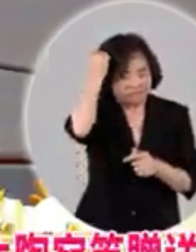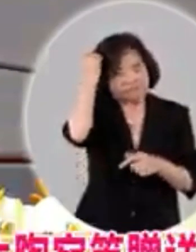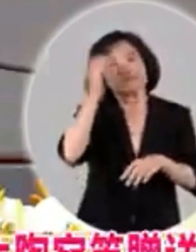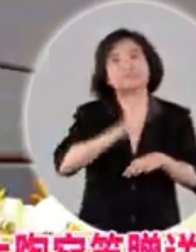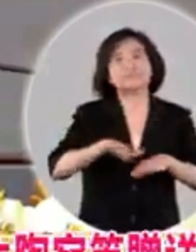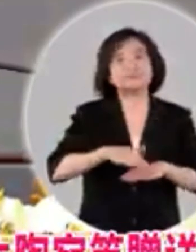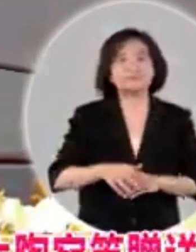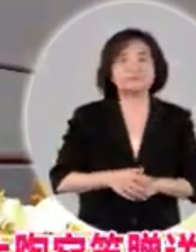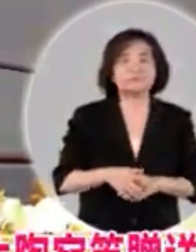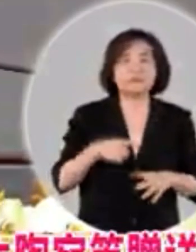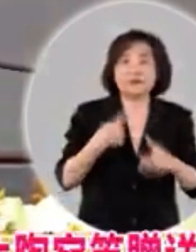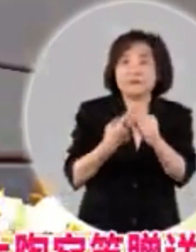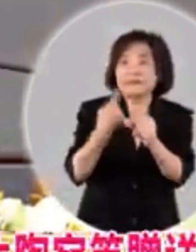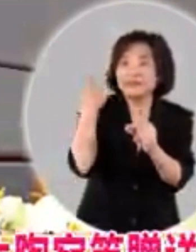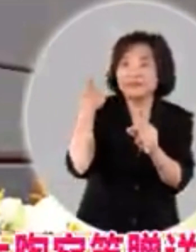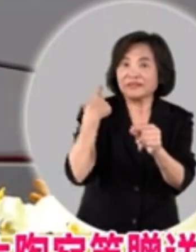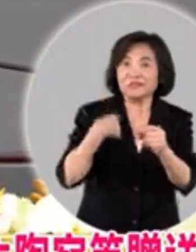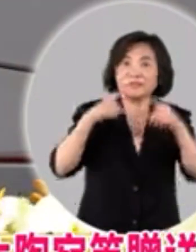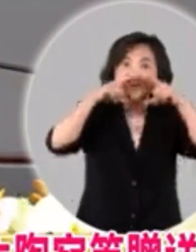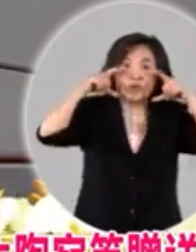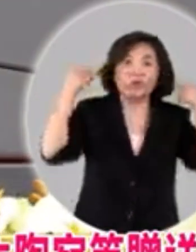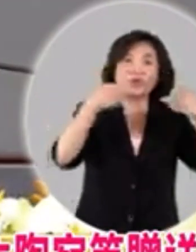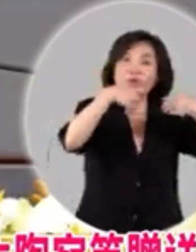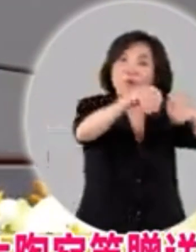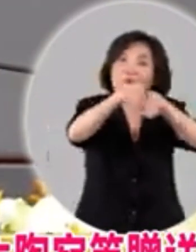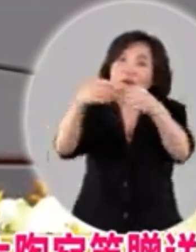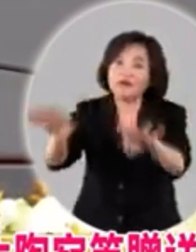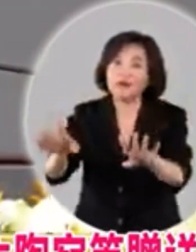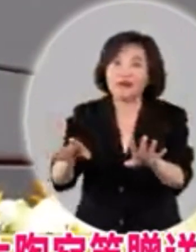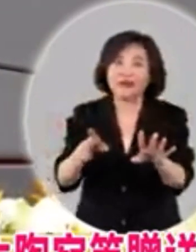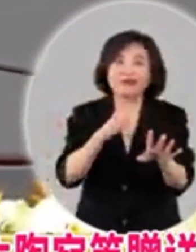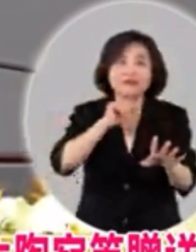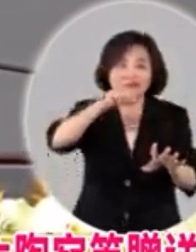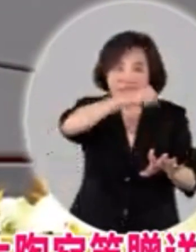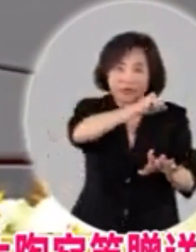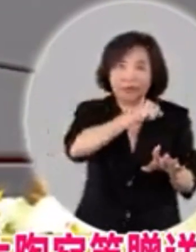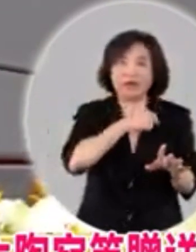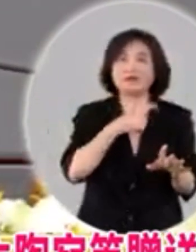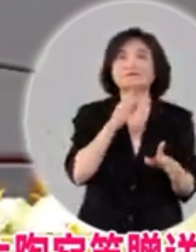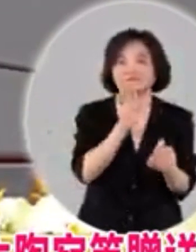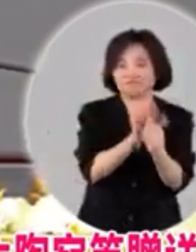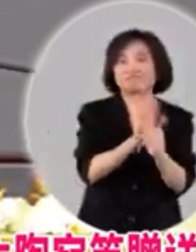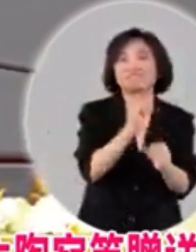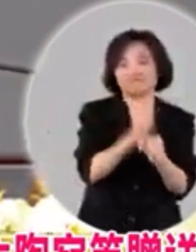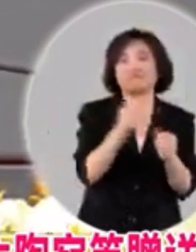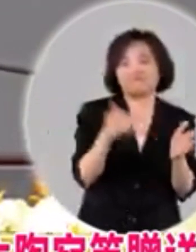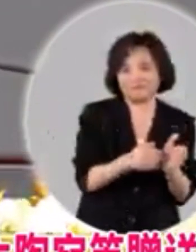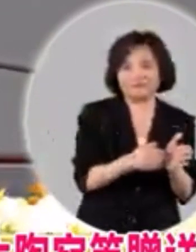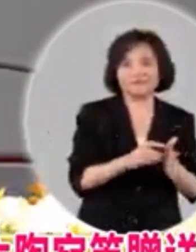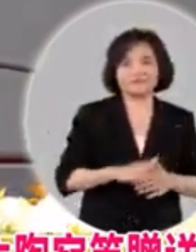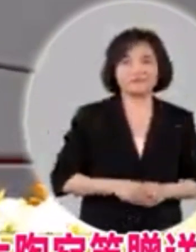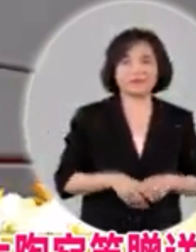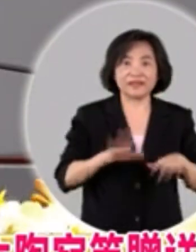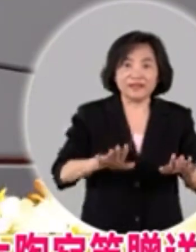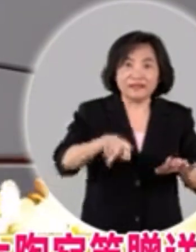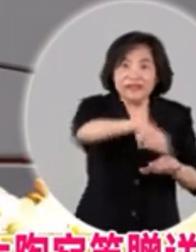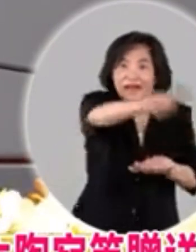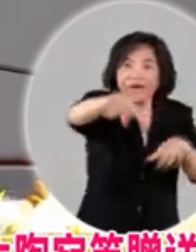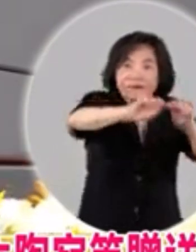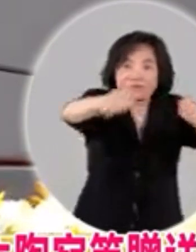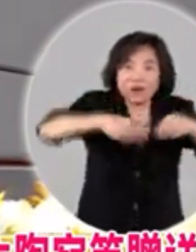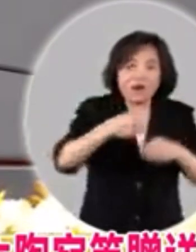年我们送出的口罩是 Taiwan Can Help， 今年他们送来疫